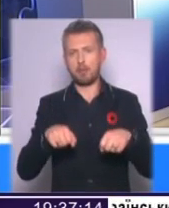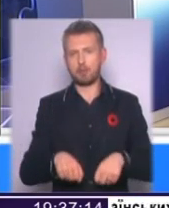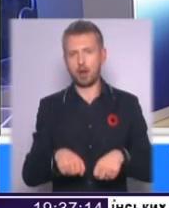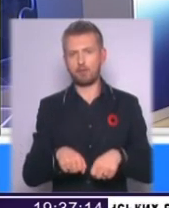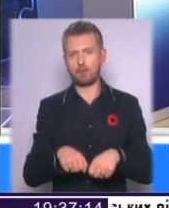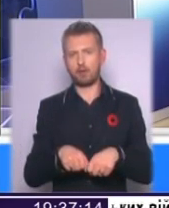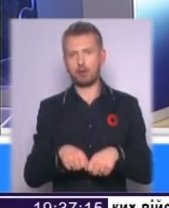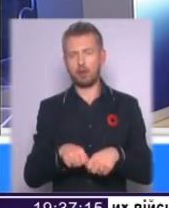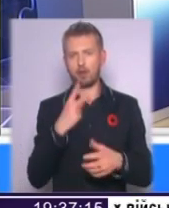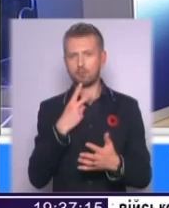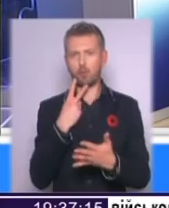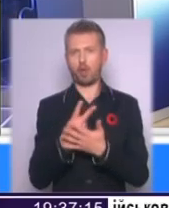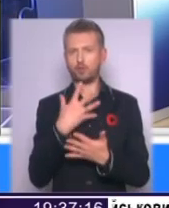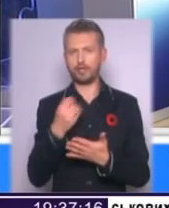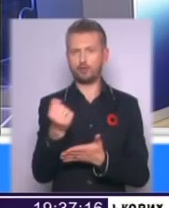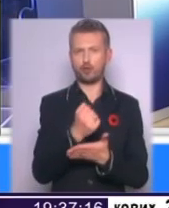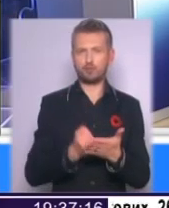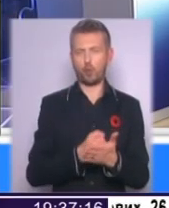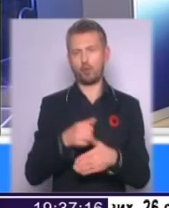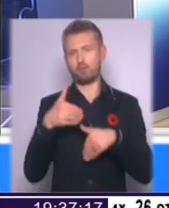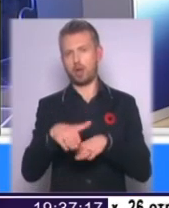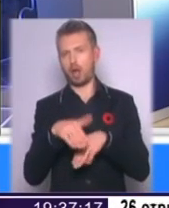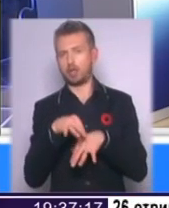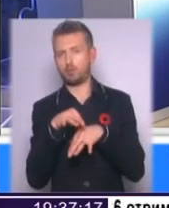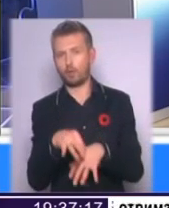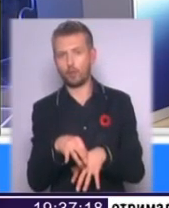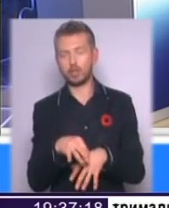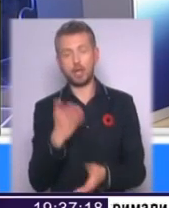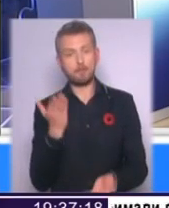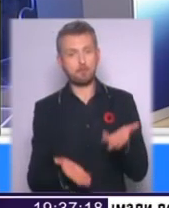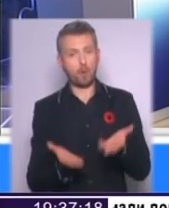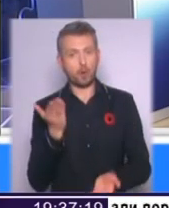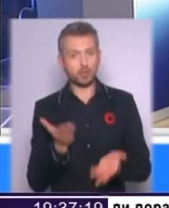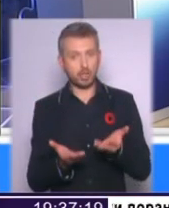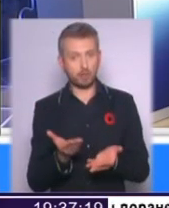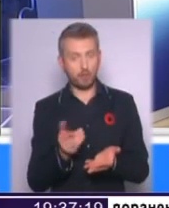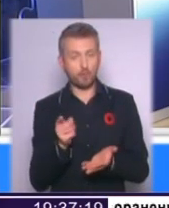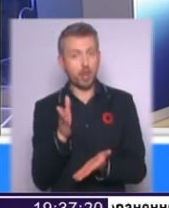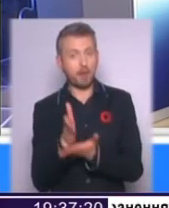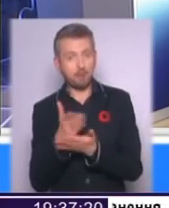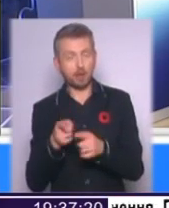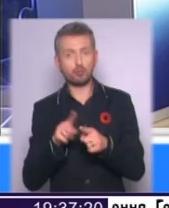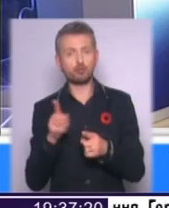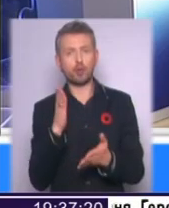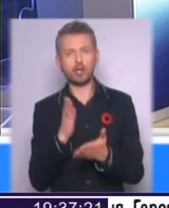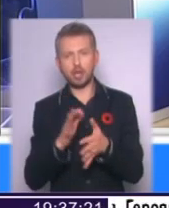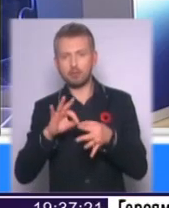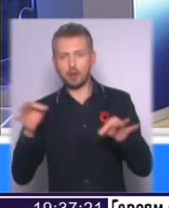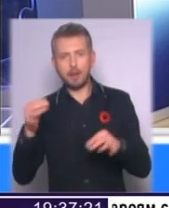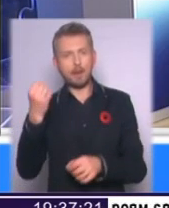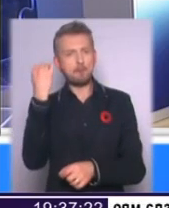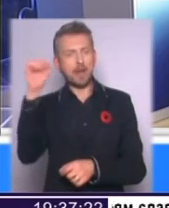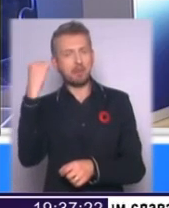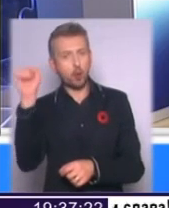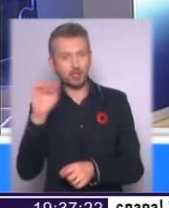диктувати, показувати свою зброю, паради проводити? Можливо, вона має, тому що є поговорка, переможців не судять, вона також,